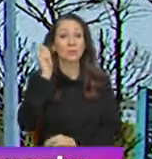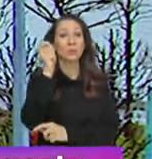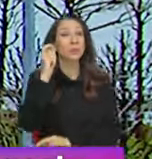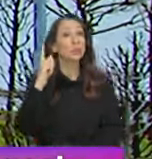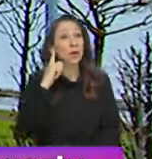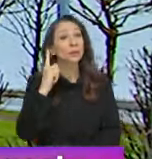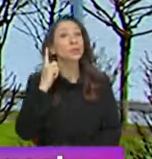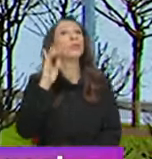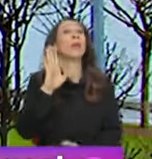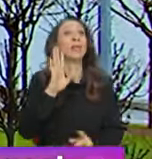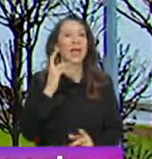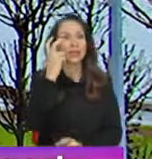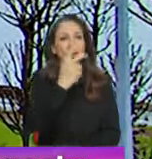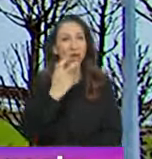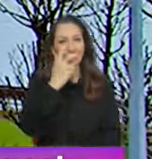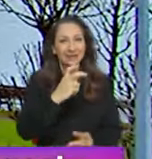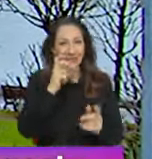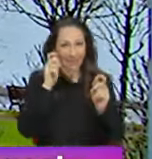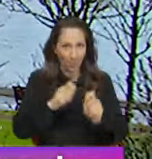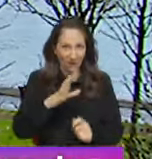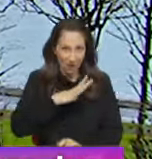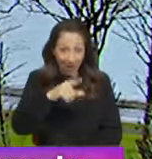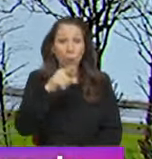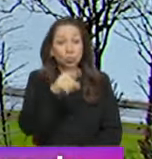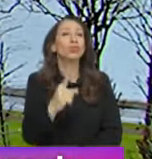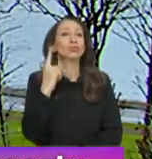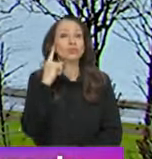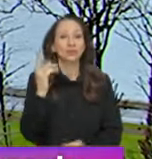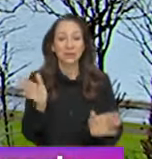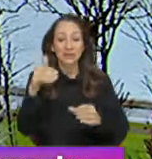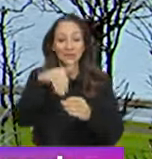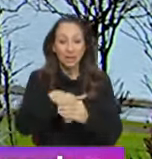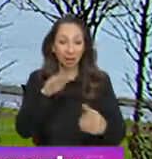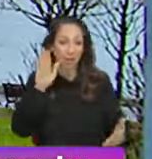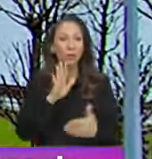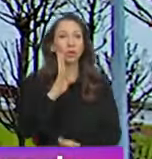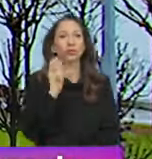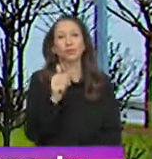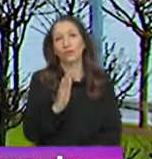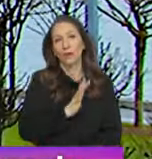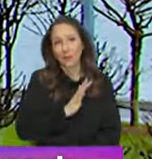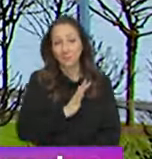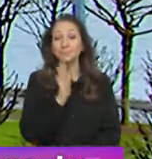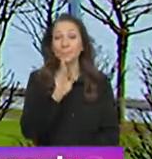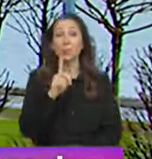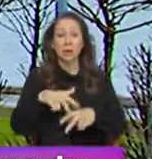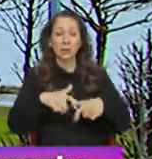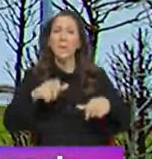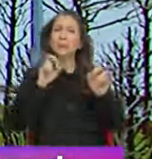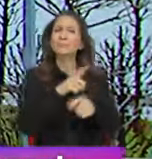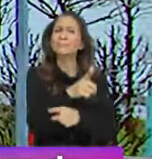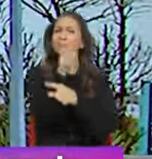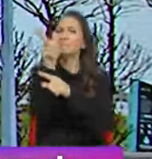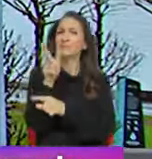Duyanlara Duymayanlara şarkısı söylenirken bunu da duyduk Sandığa 4 gün kala bu başlık hemen bir dışarıya bakalım